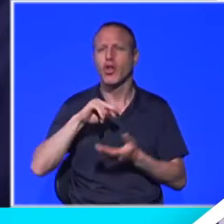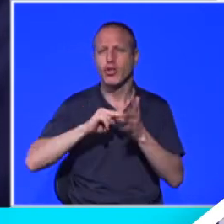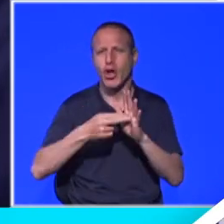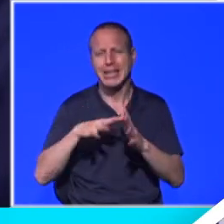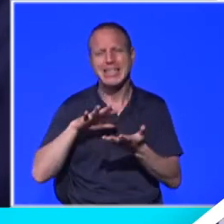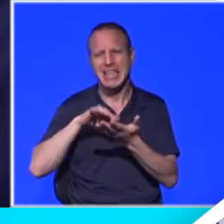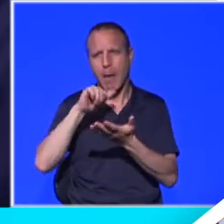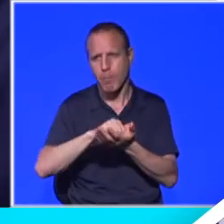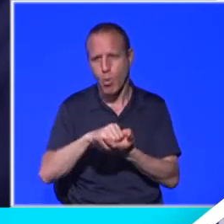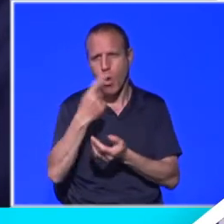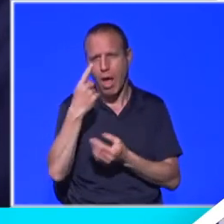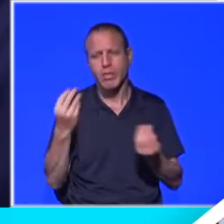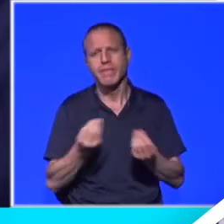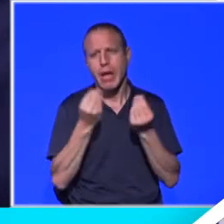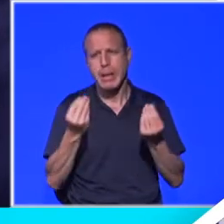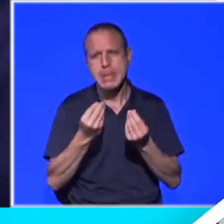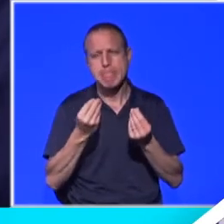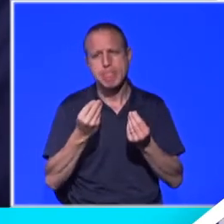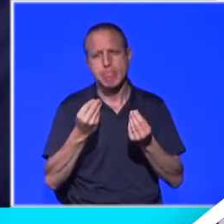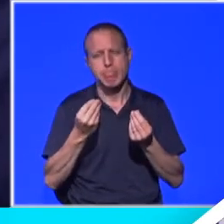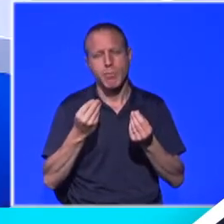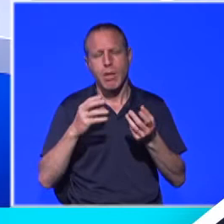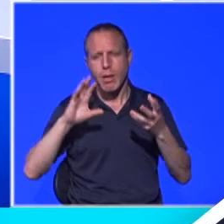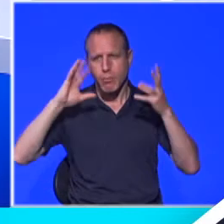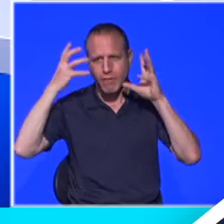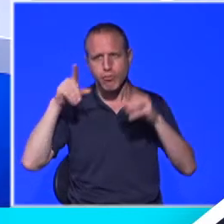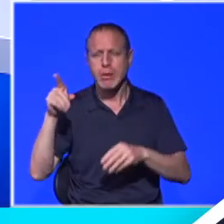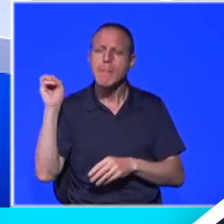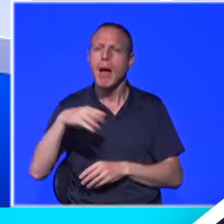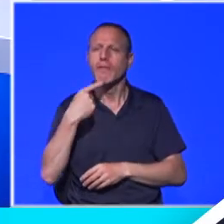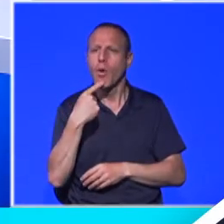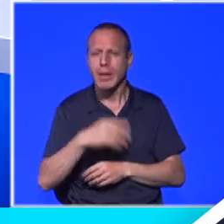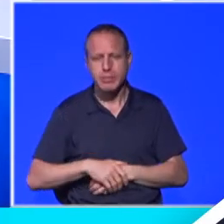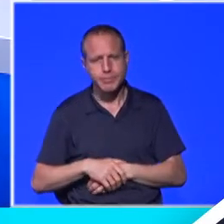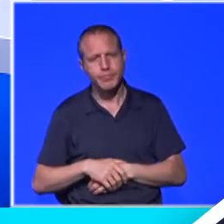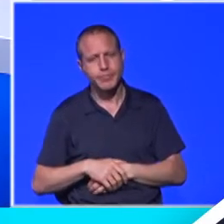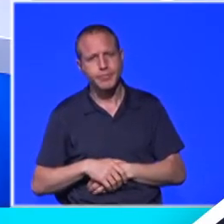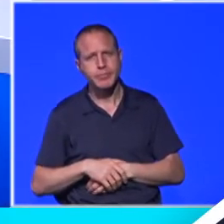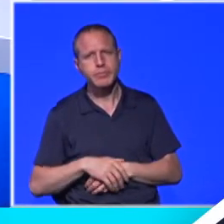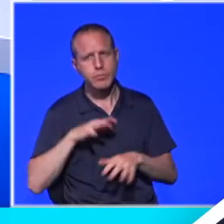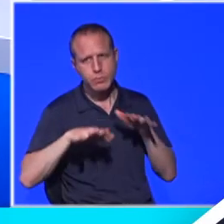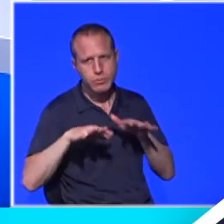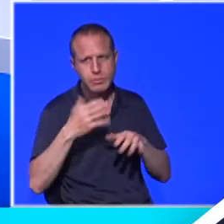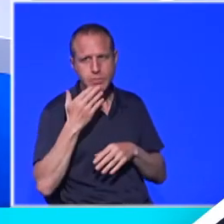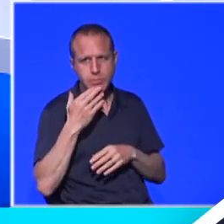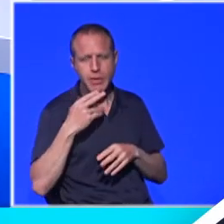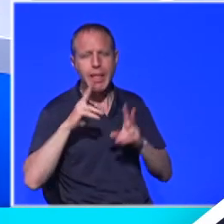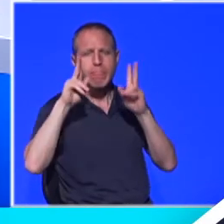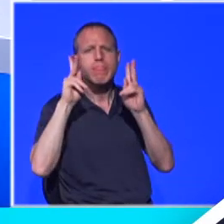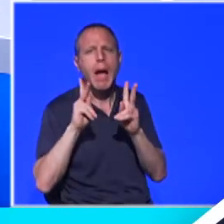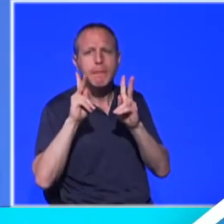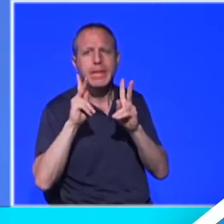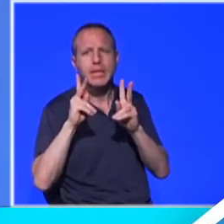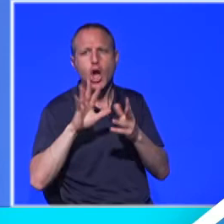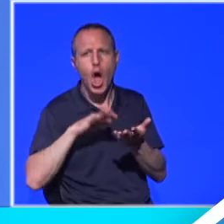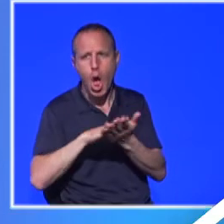סינגפור, אחד הדברים המופרכים שהיא באה ואומרת, היא שממשלת ישראל תקפיא את